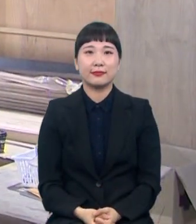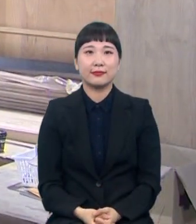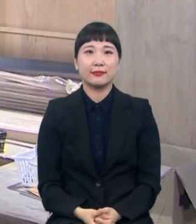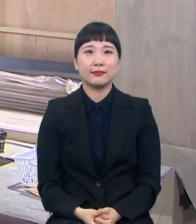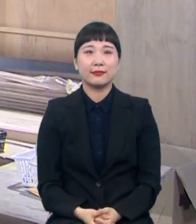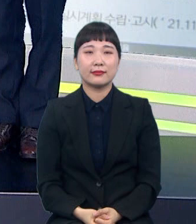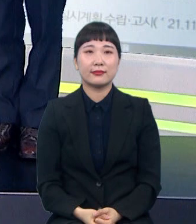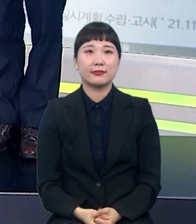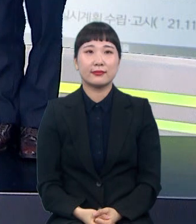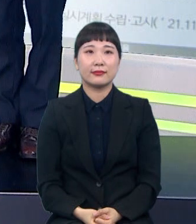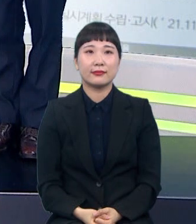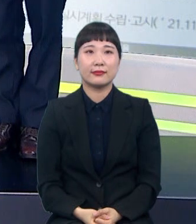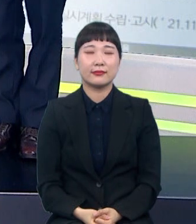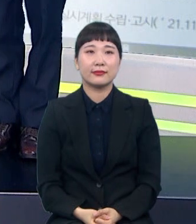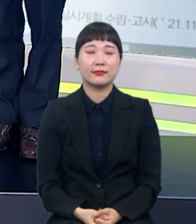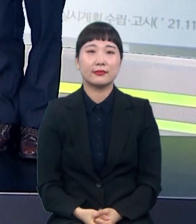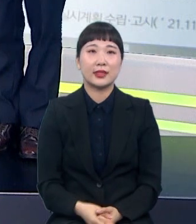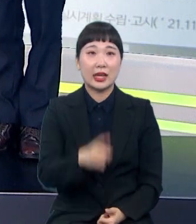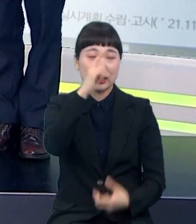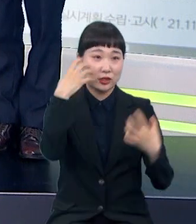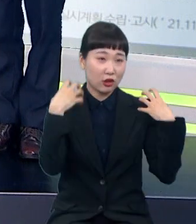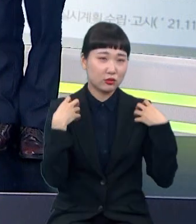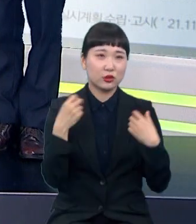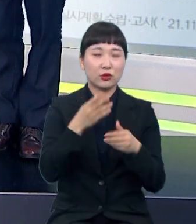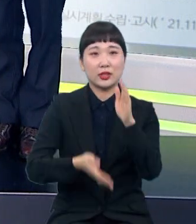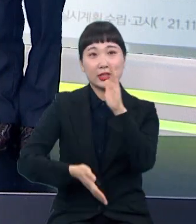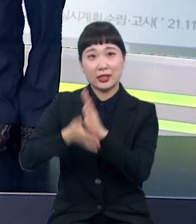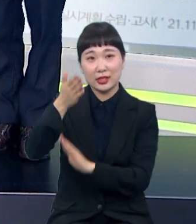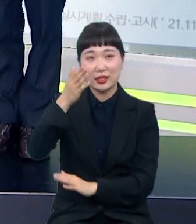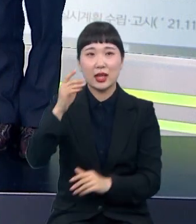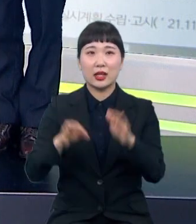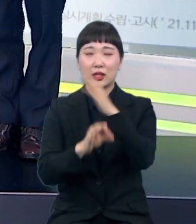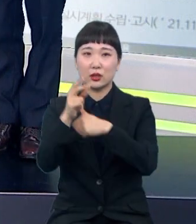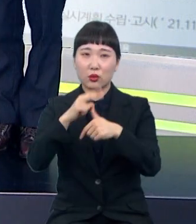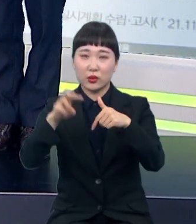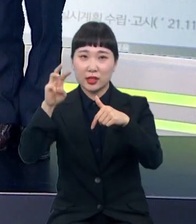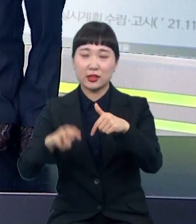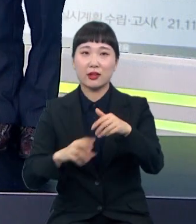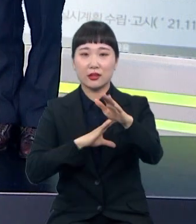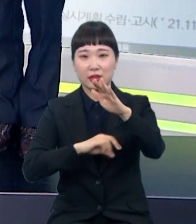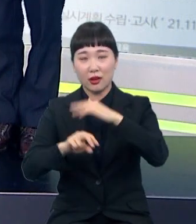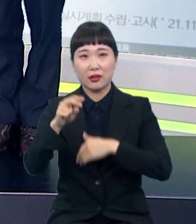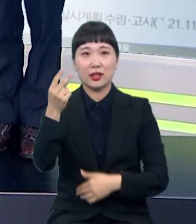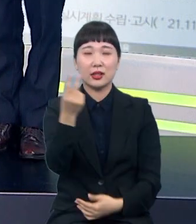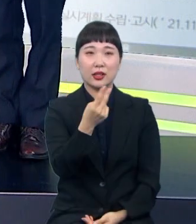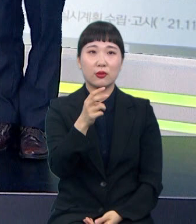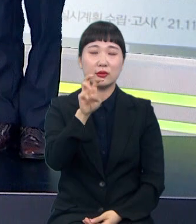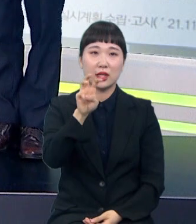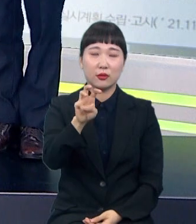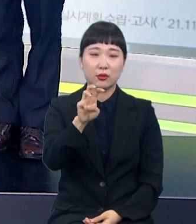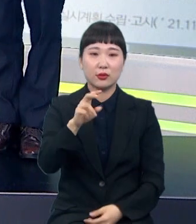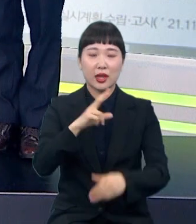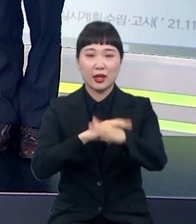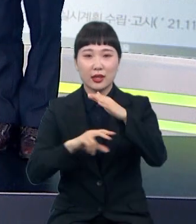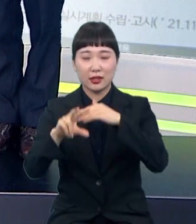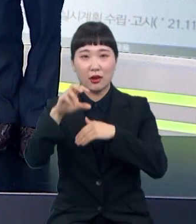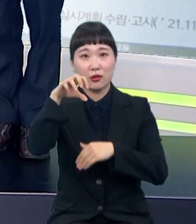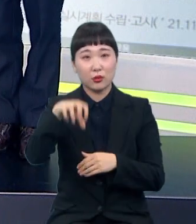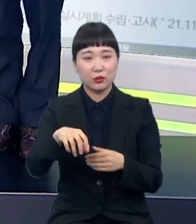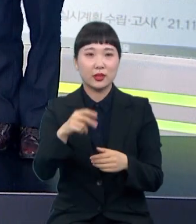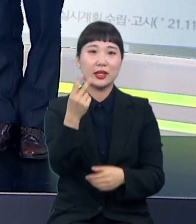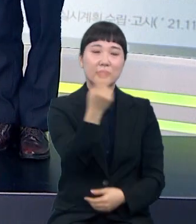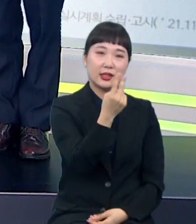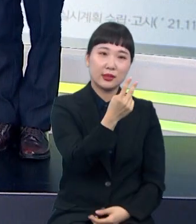배상민입니다. 정부와 인천시는 동인천역 2030 역전 프로젝트를 추진하고 있죠. 20대와